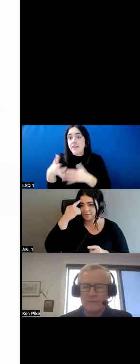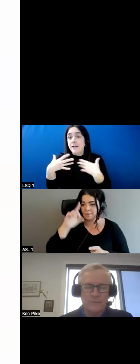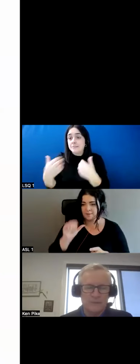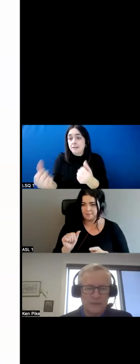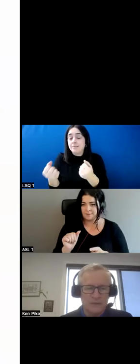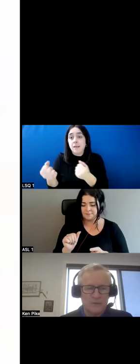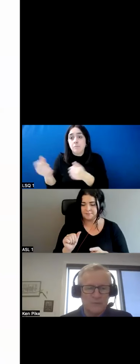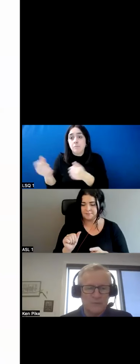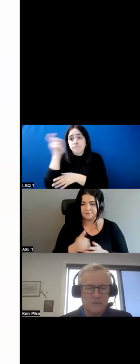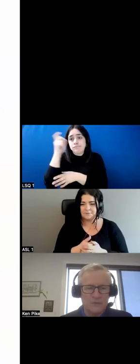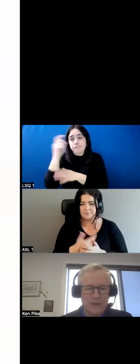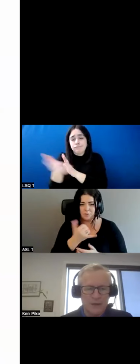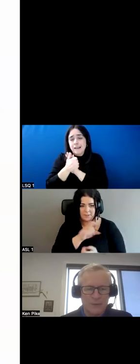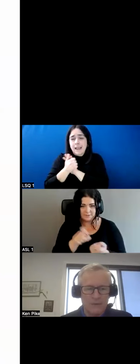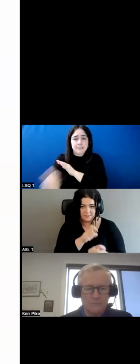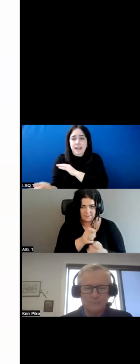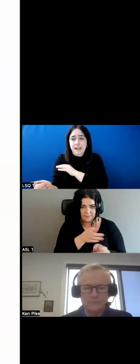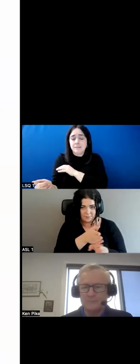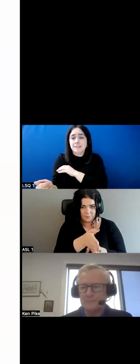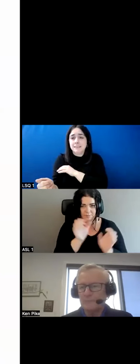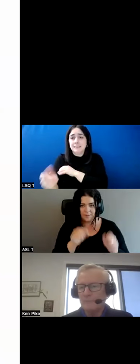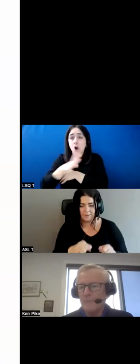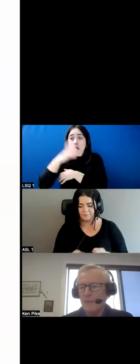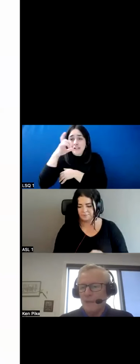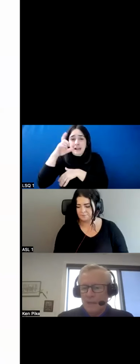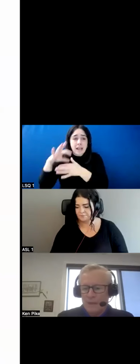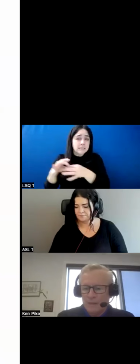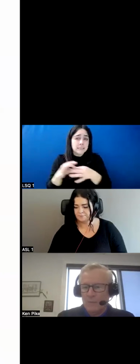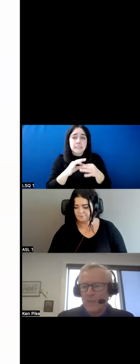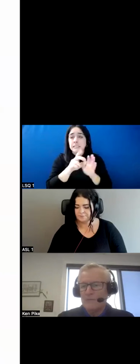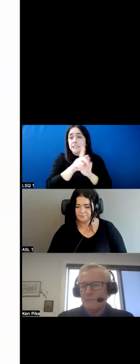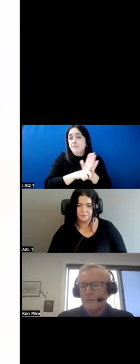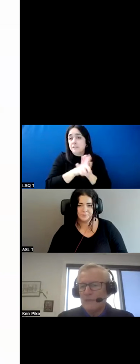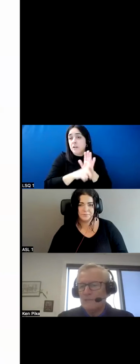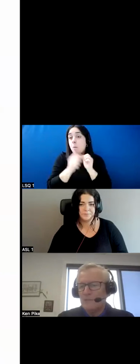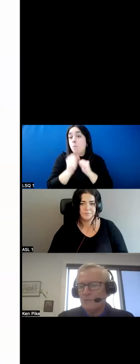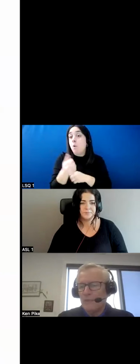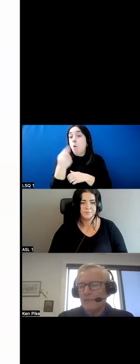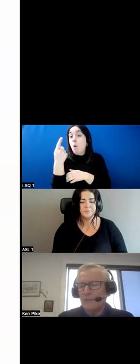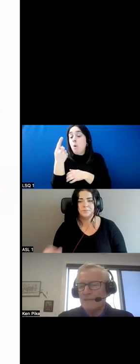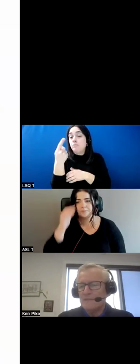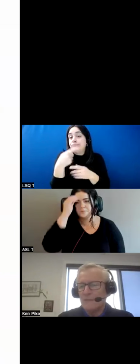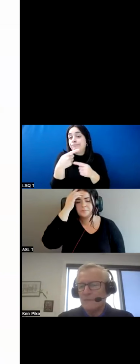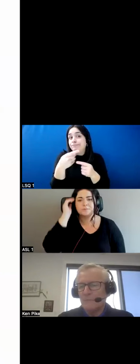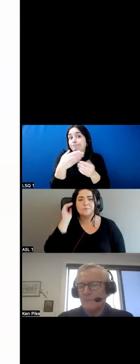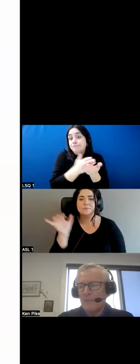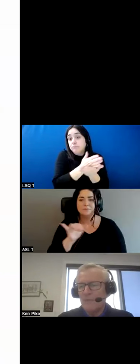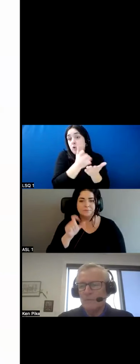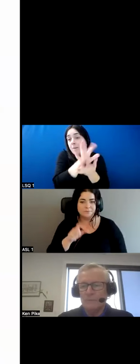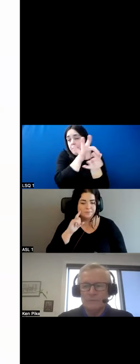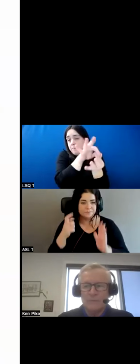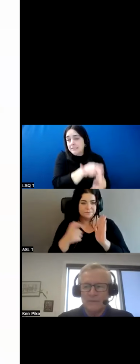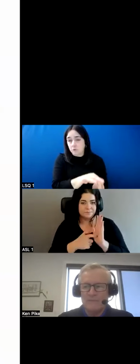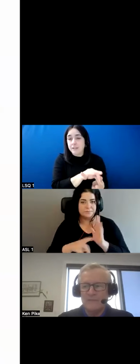des personnes ayant une déficience intellectuelle dans un domaine de spécialité particulier. Nous devons aussi